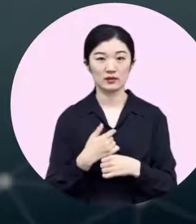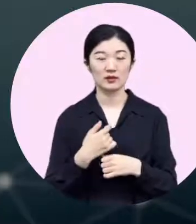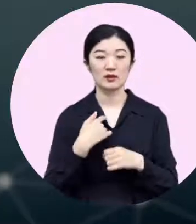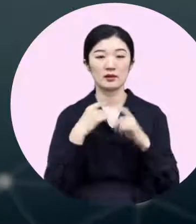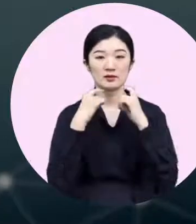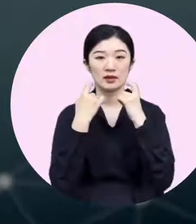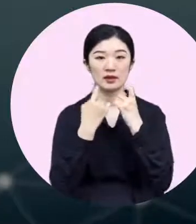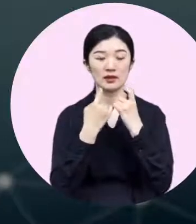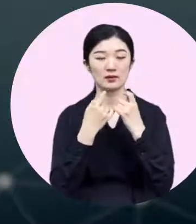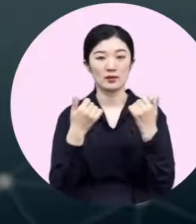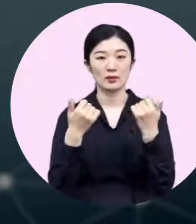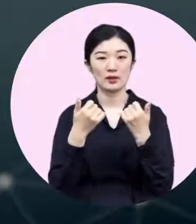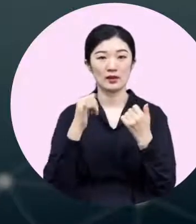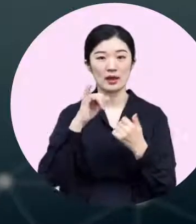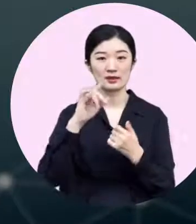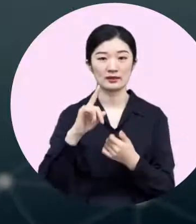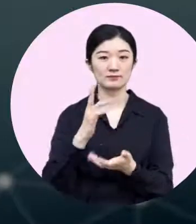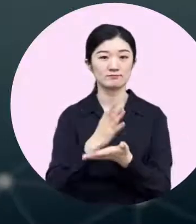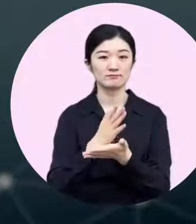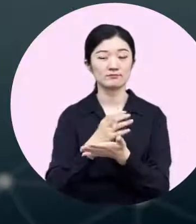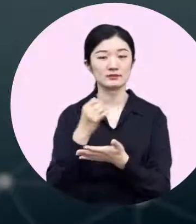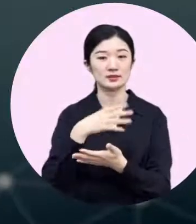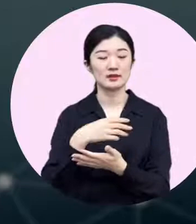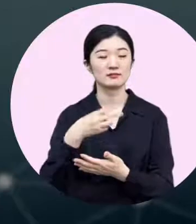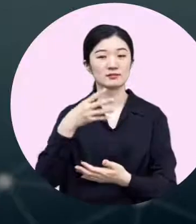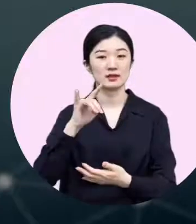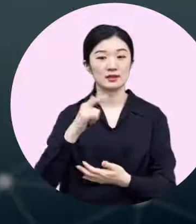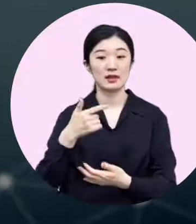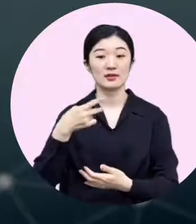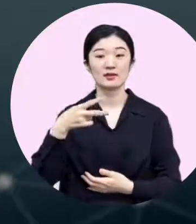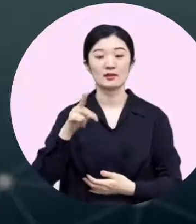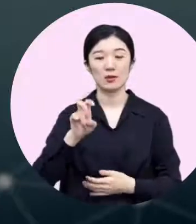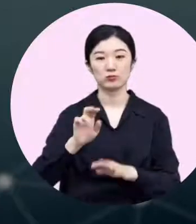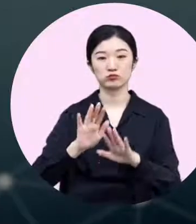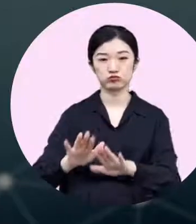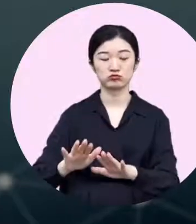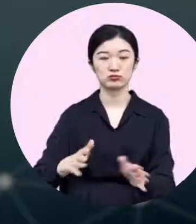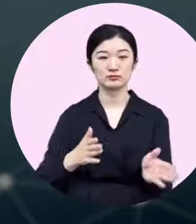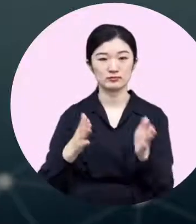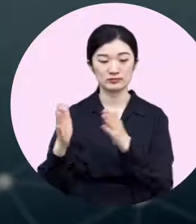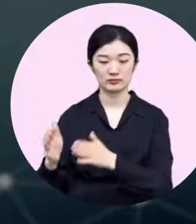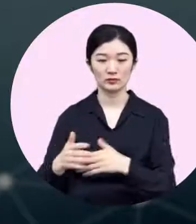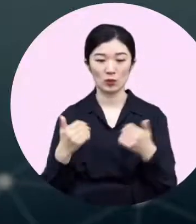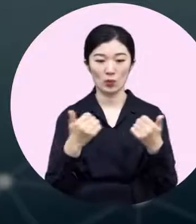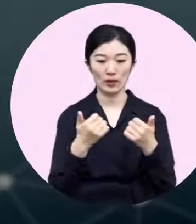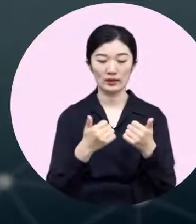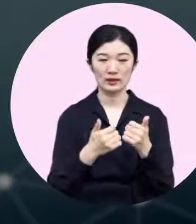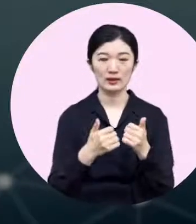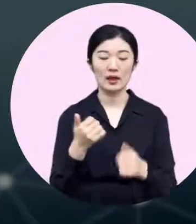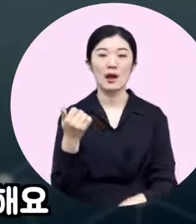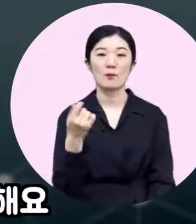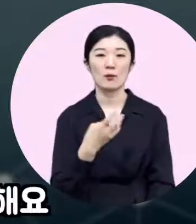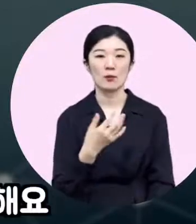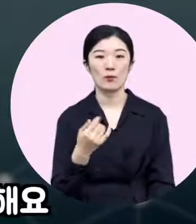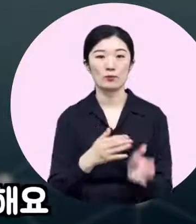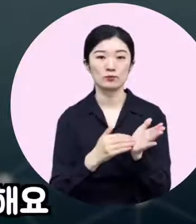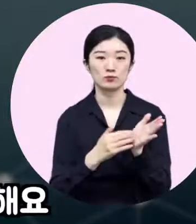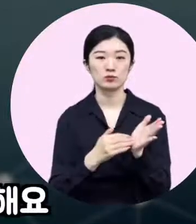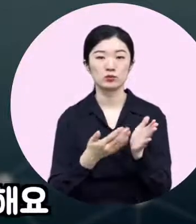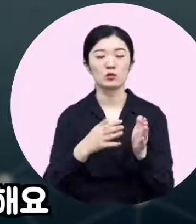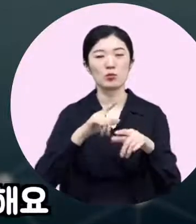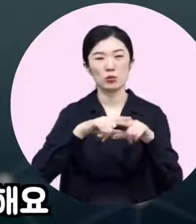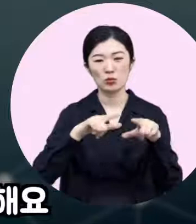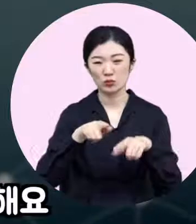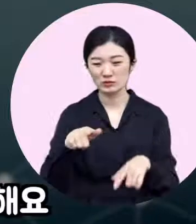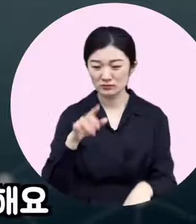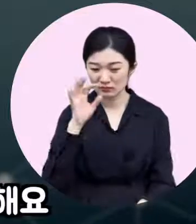하셔도 됩니다. 그냥 랜덤으로 설정되게 해주시면 되고, 밑으로 내려보시면 이제 회의 암호 설정을 해주셔야 되는데, 기본적으로 써 있는